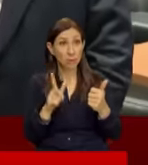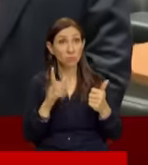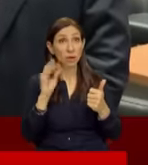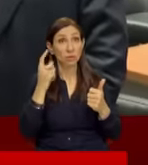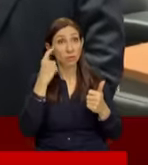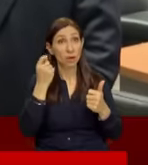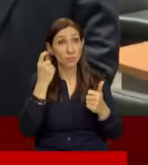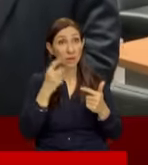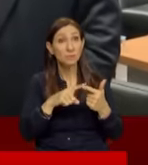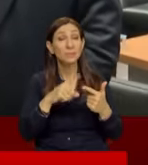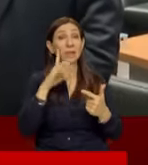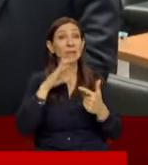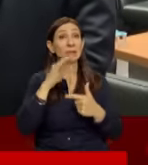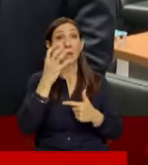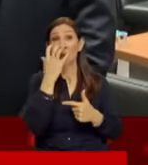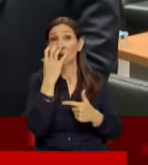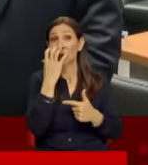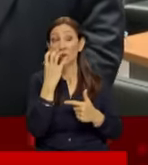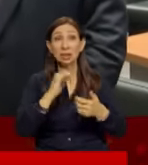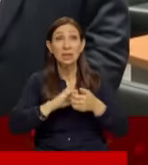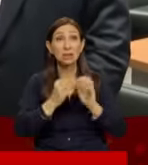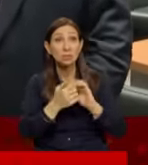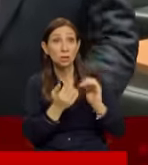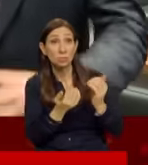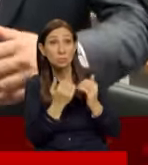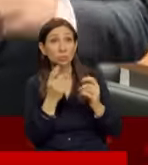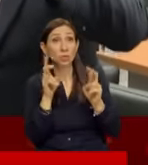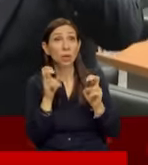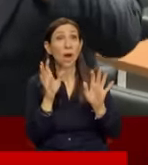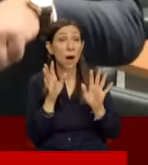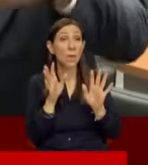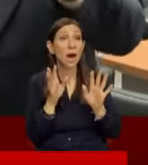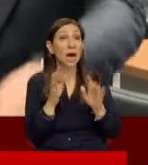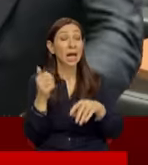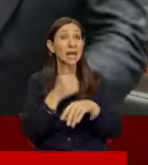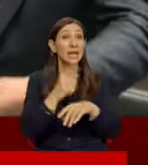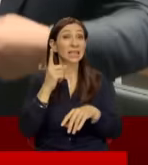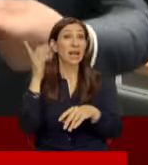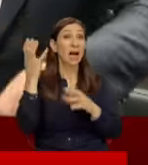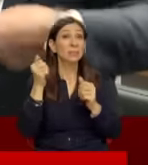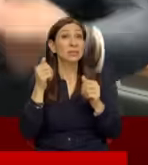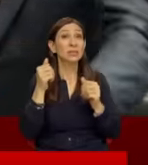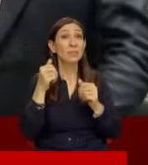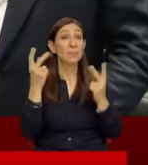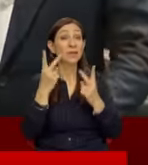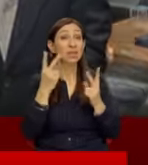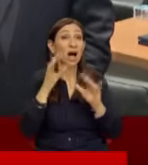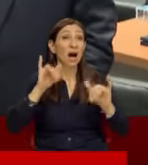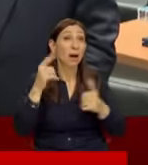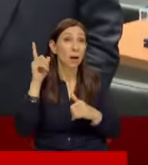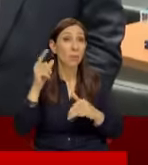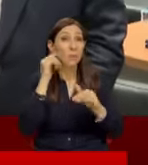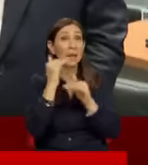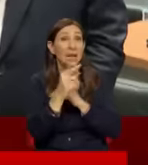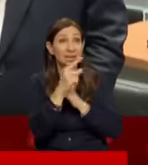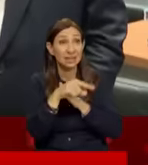çok üretmeliyim. İnsanların beklentileri, dayanışmacı hususlar vesaire, ama iktidarın alması gereken mesajlar daha derin. Bu